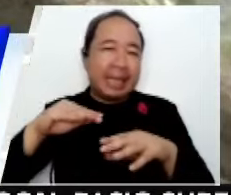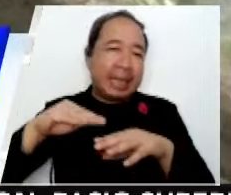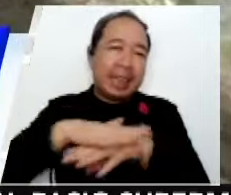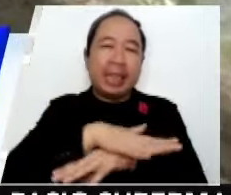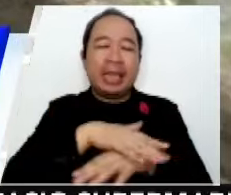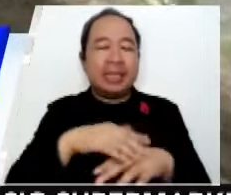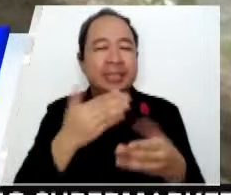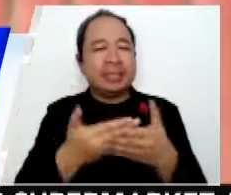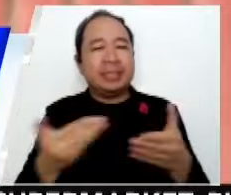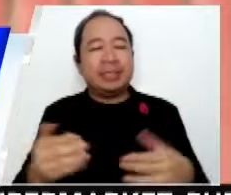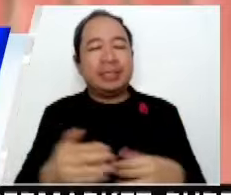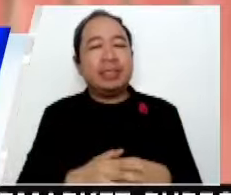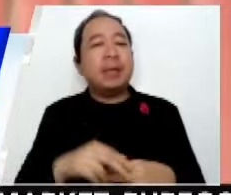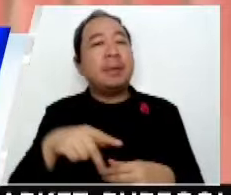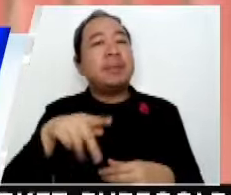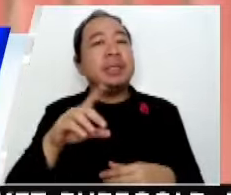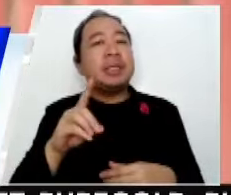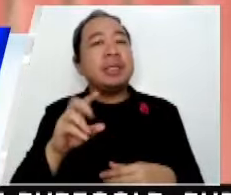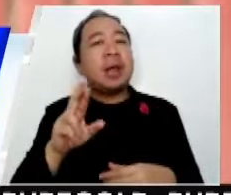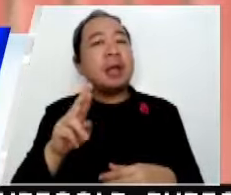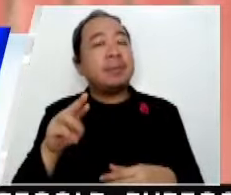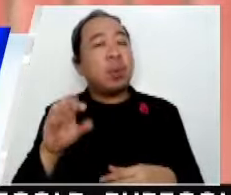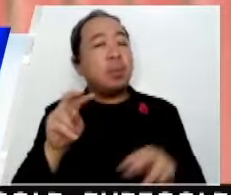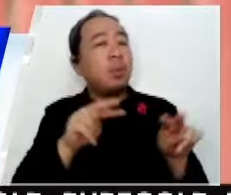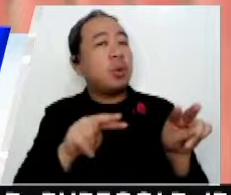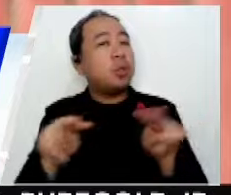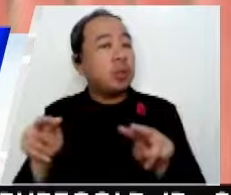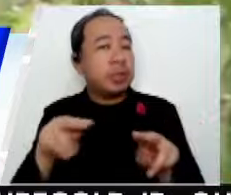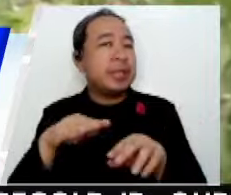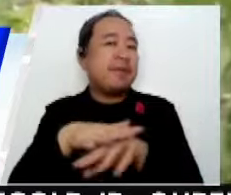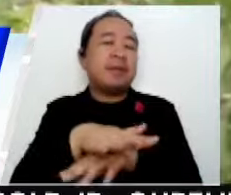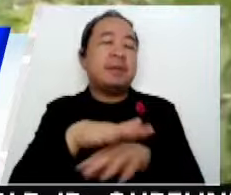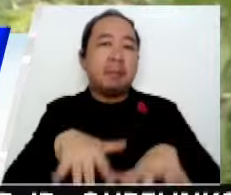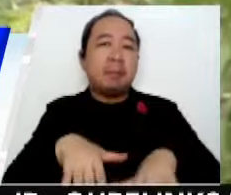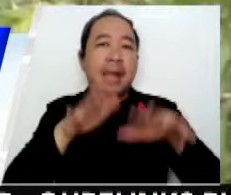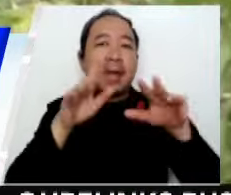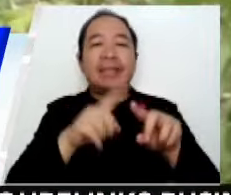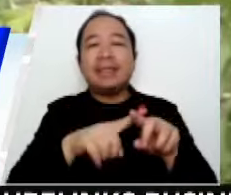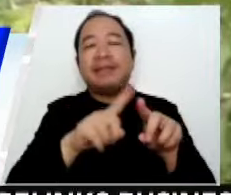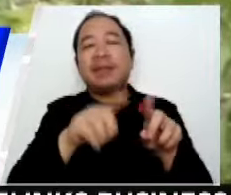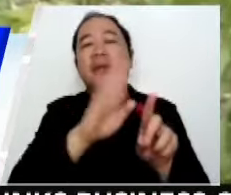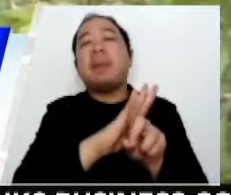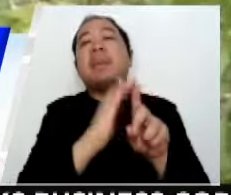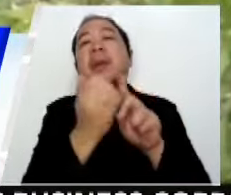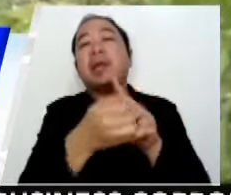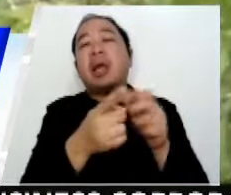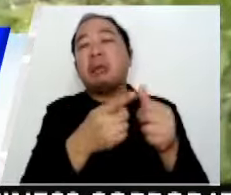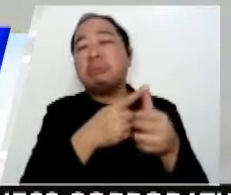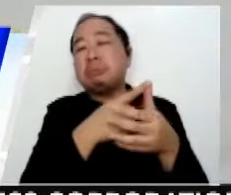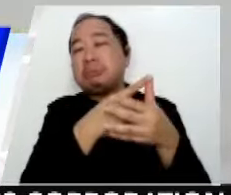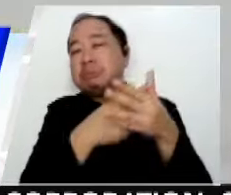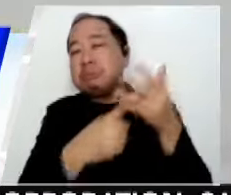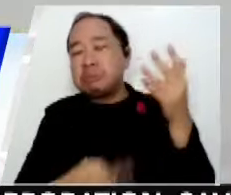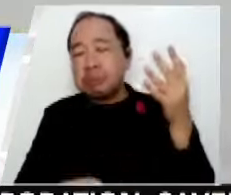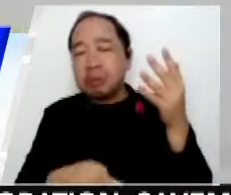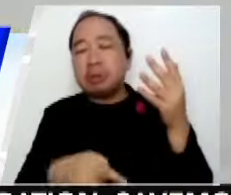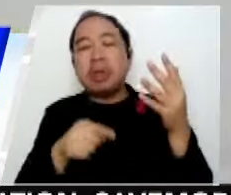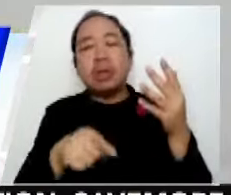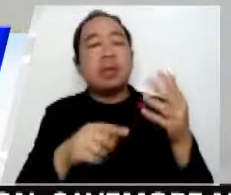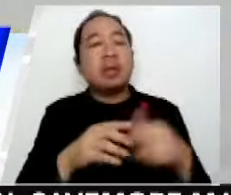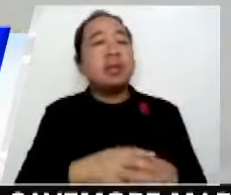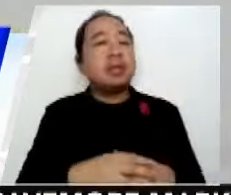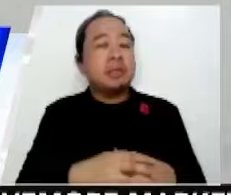PDRRMO, apektado ng baha ang ilang barangay sa Santa Ana, Peña Blanca, Enrile, Apari, Bugay,